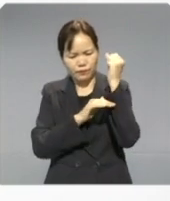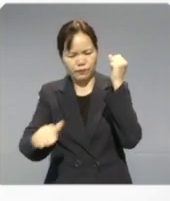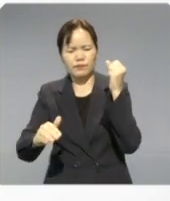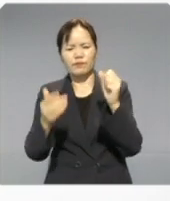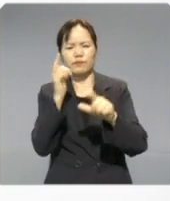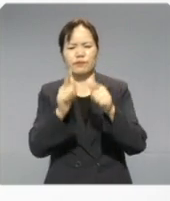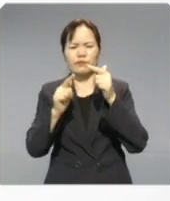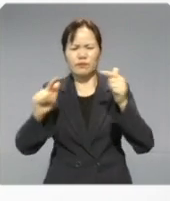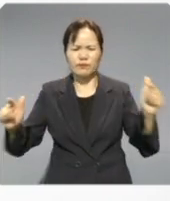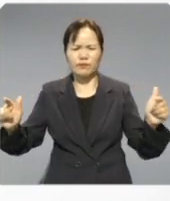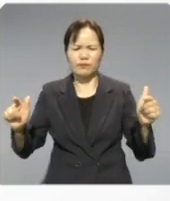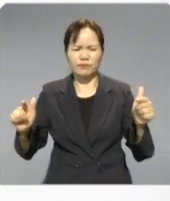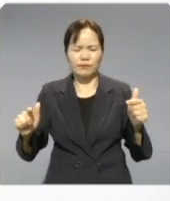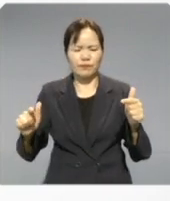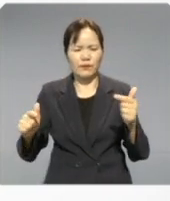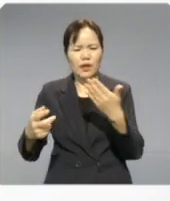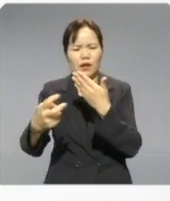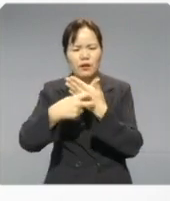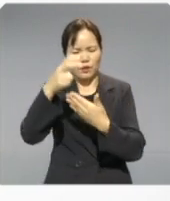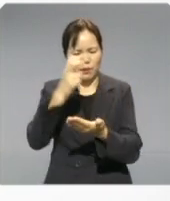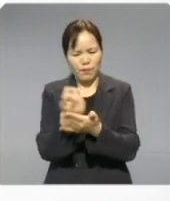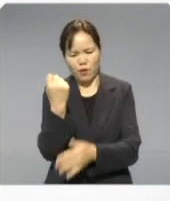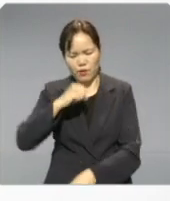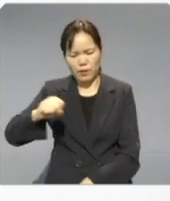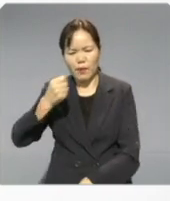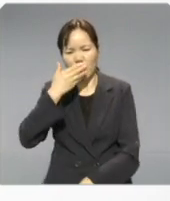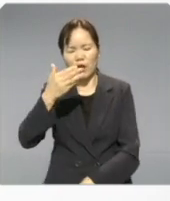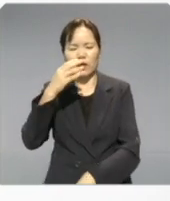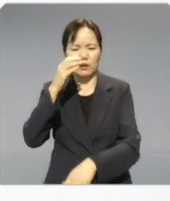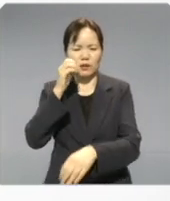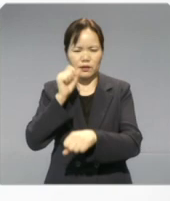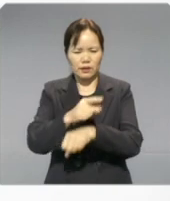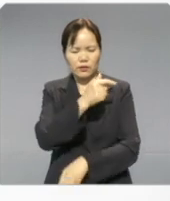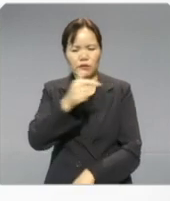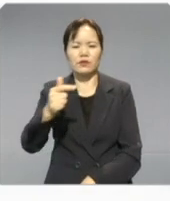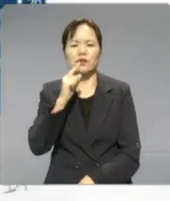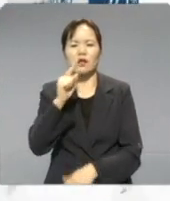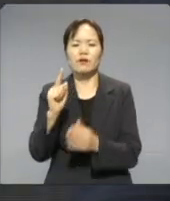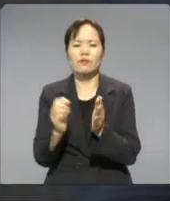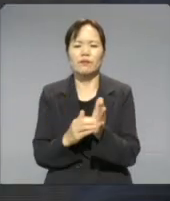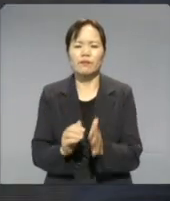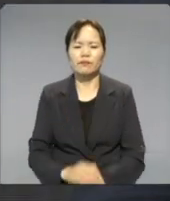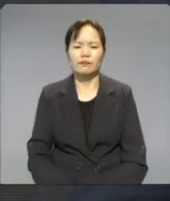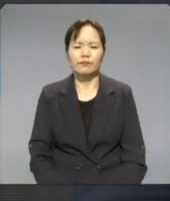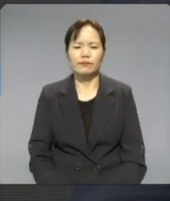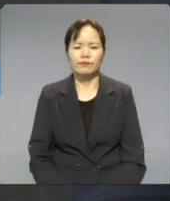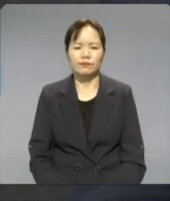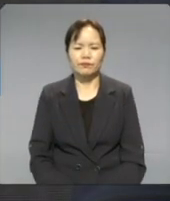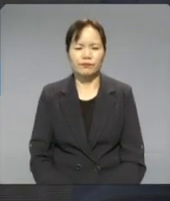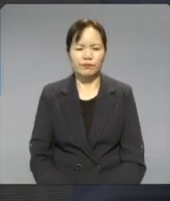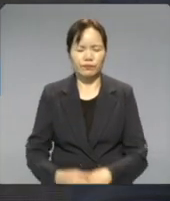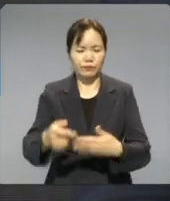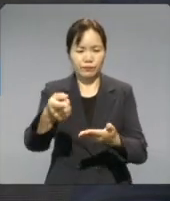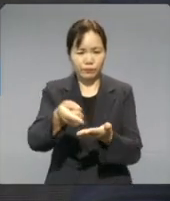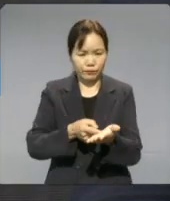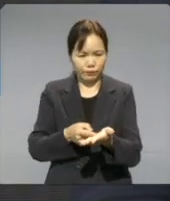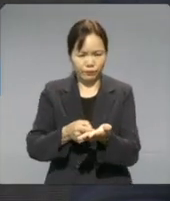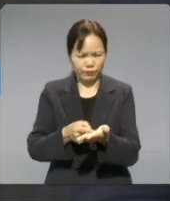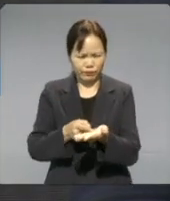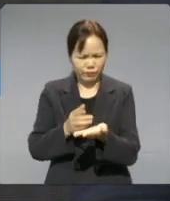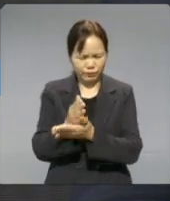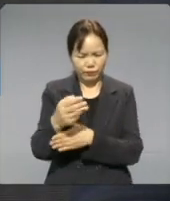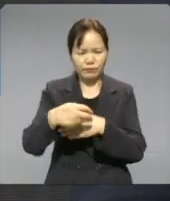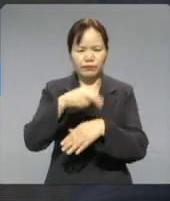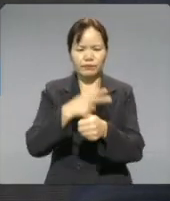달라 의도치 않게 의료법을 위반할 수 있다는 우려가 크다고 설명합니다 외과의사 기표현상에 따른